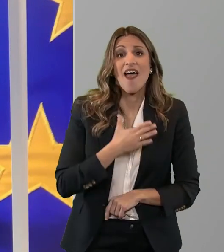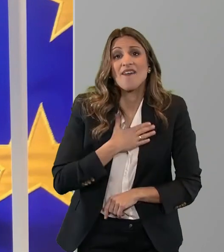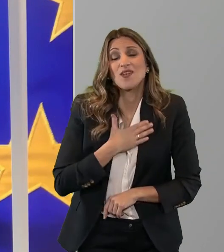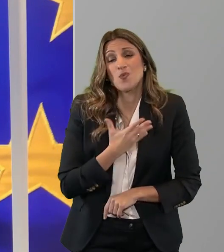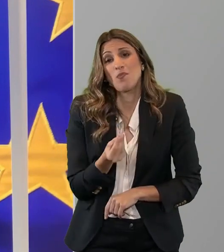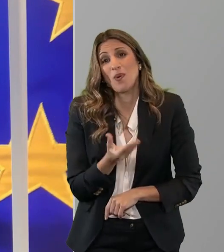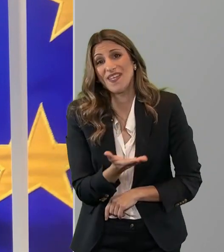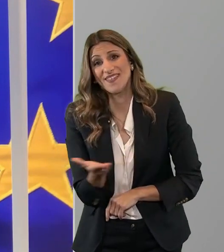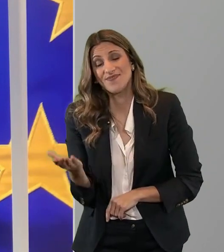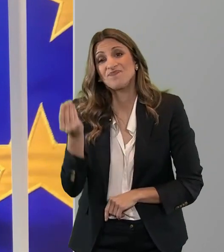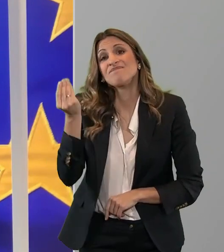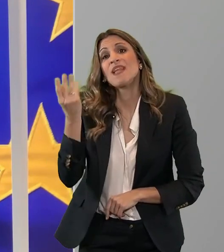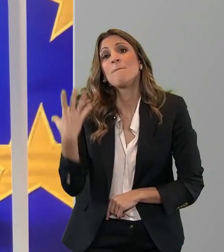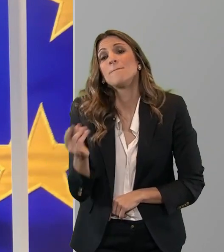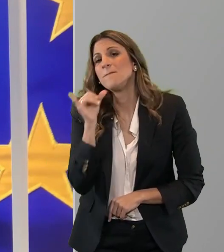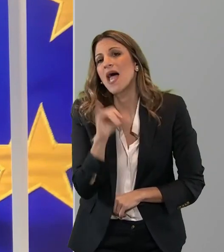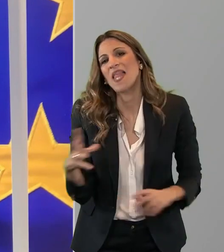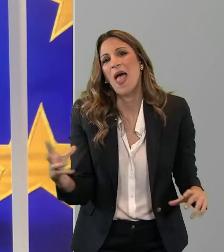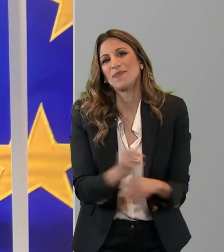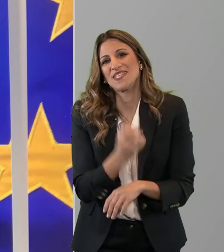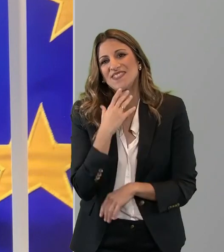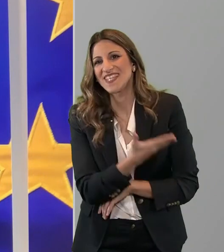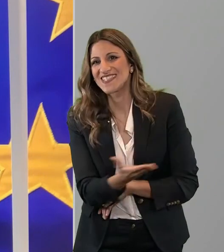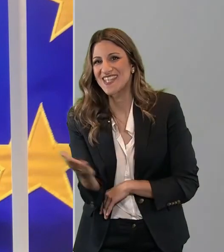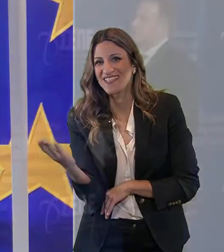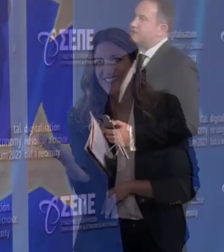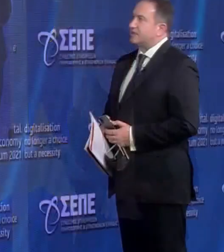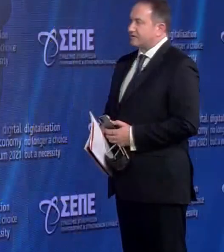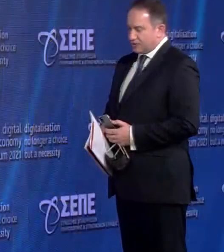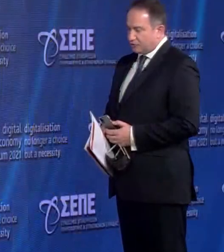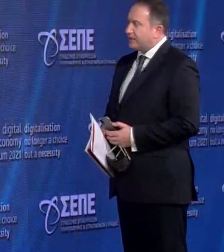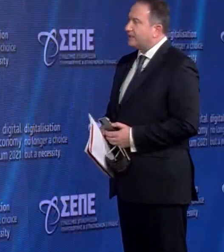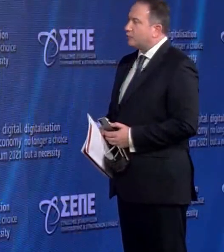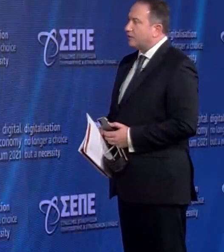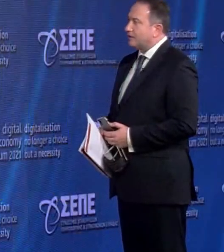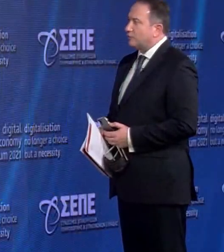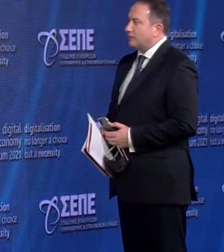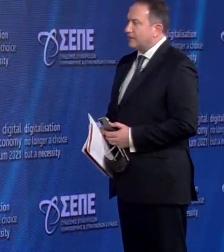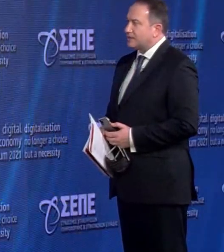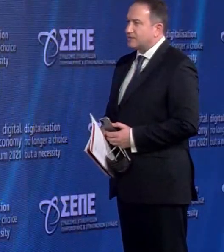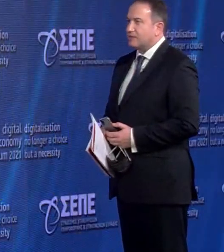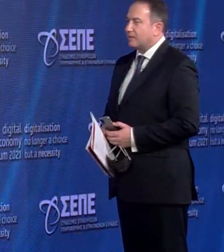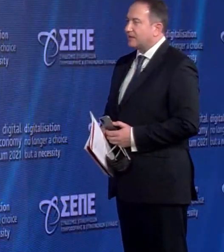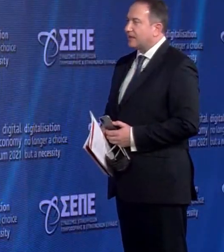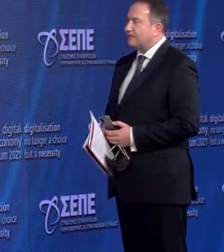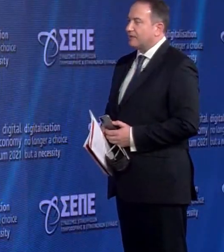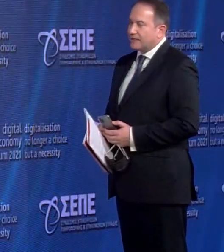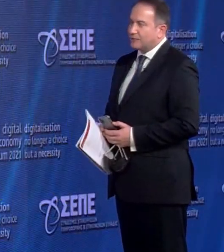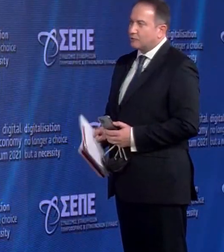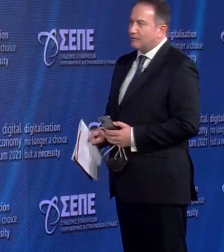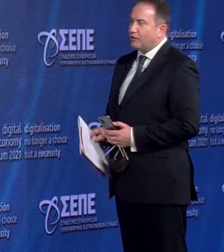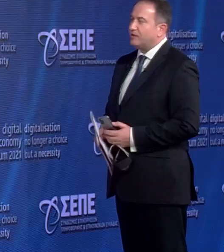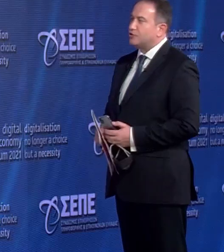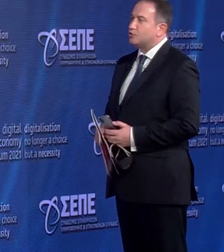πολύ και εύχομαι κάθε επιτυχία στο φετινό σας φόρουμ. Σας ευχαριστούμε, κύριε Αντιπρόεδρε, για την ομιλία σας. Πραγματικά η